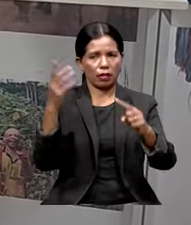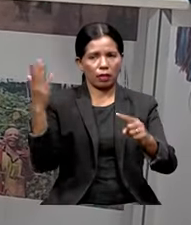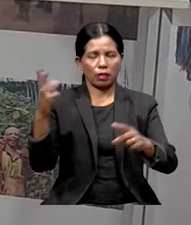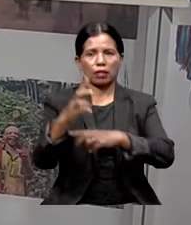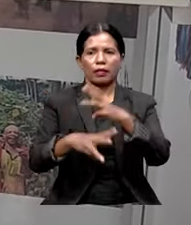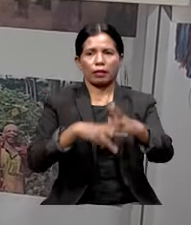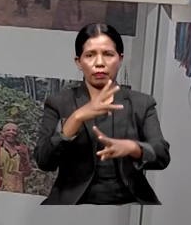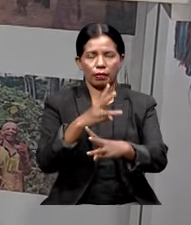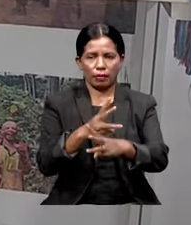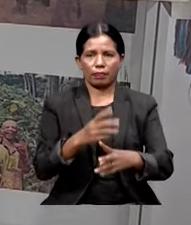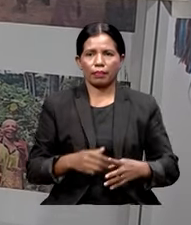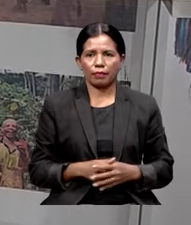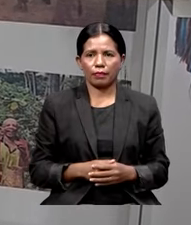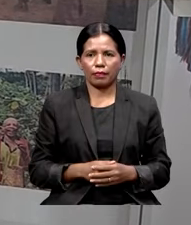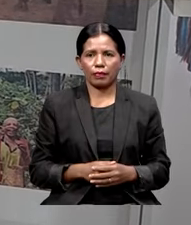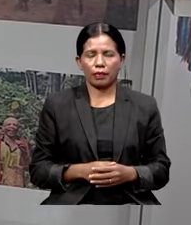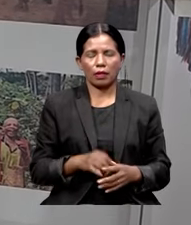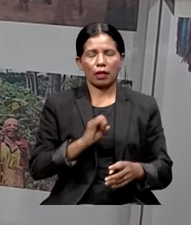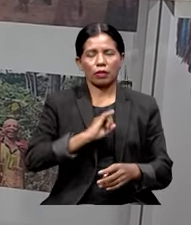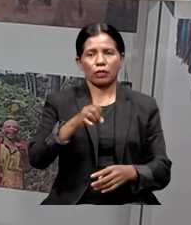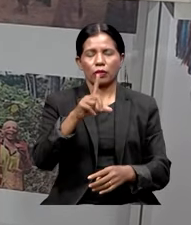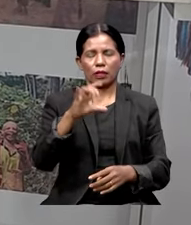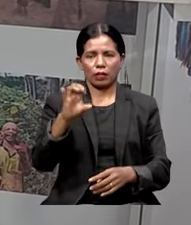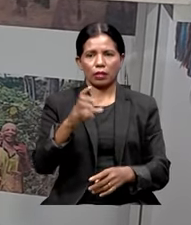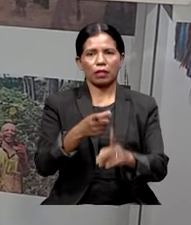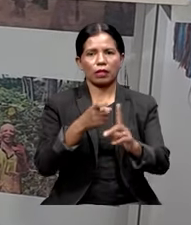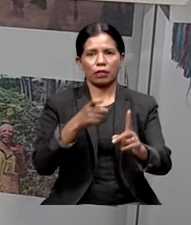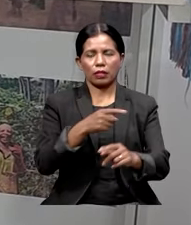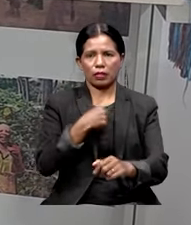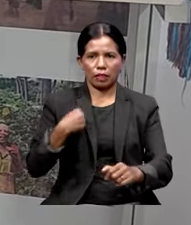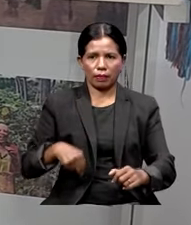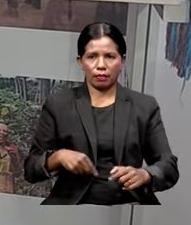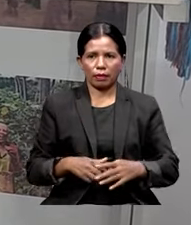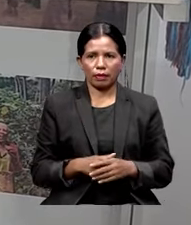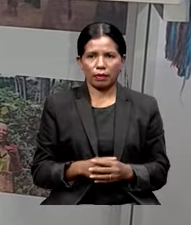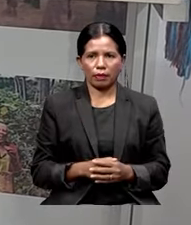mundo. How Julia da Costa, kusi Shanghai. Hato reportase.